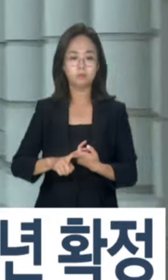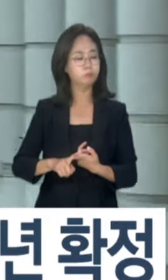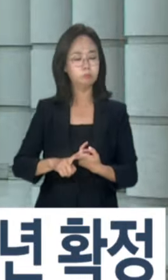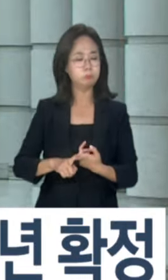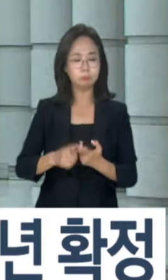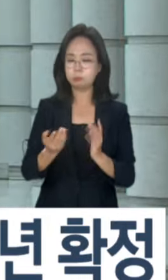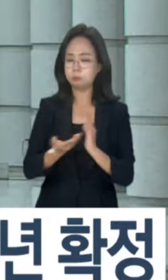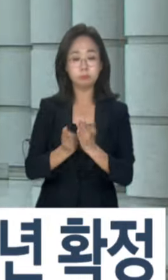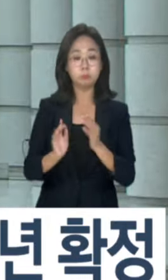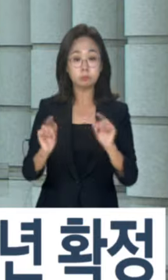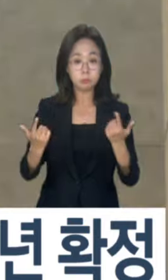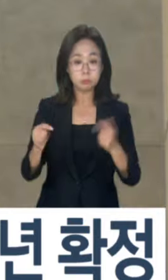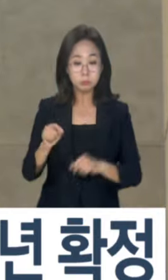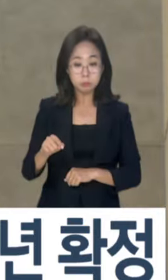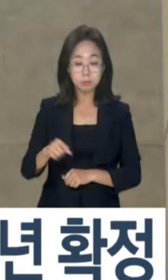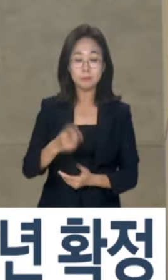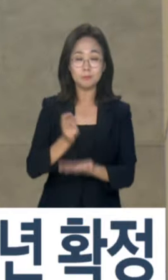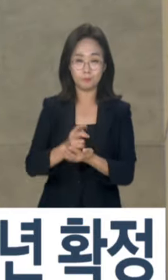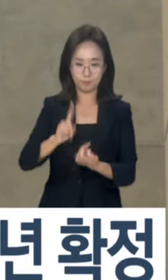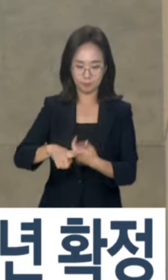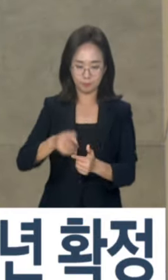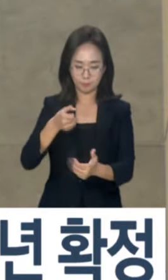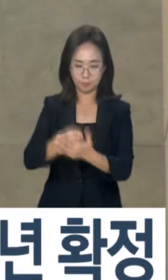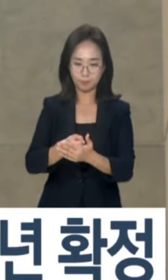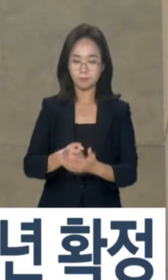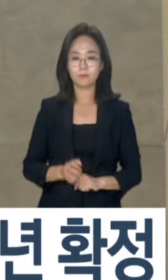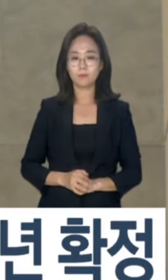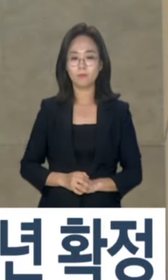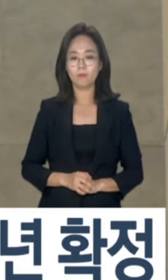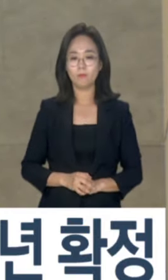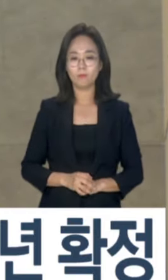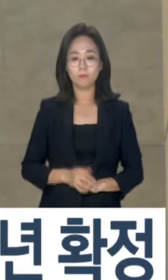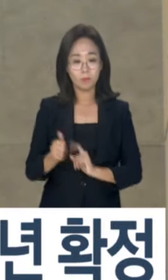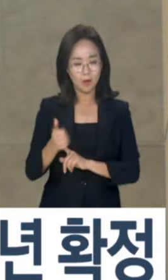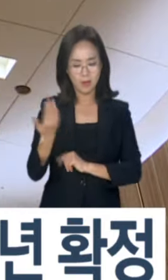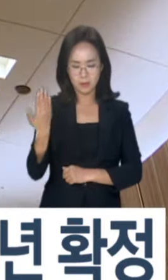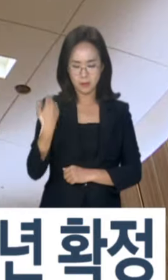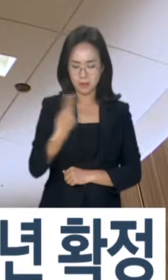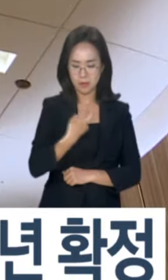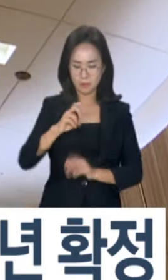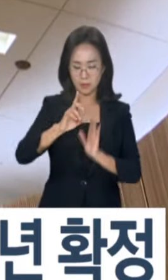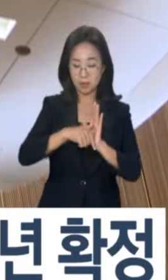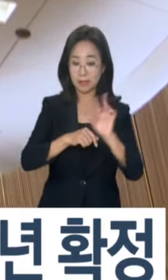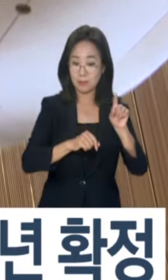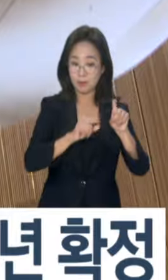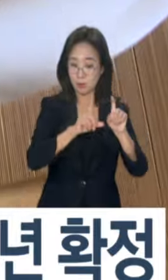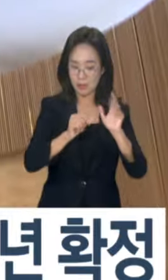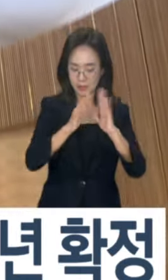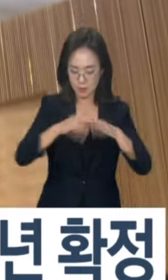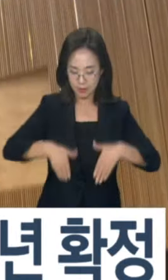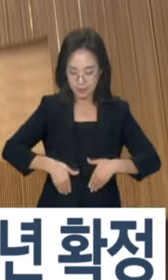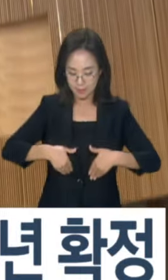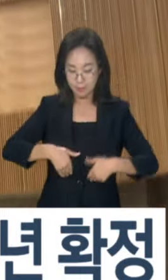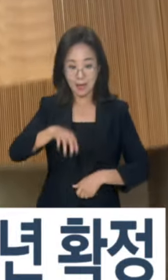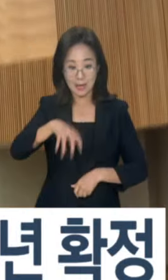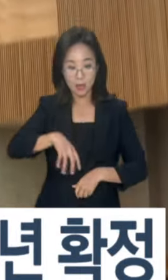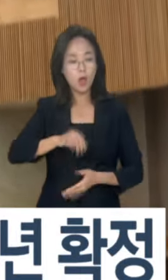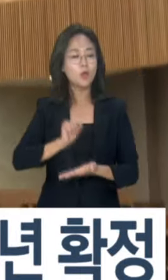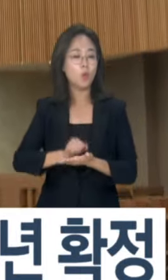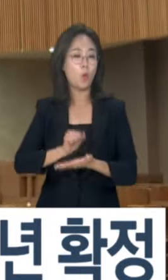부당하다고 할 수 없다면서 상고를 기각했습니다는 지난 2022년 11월 전남 고흥군에서